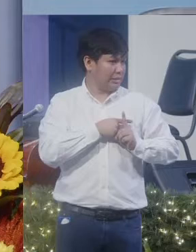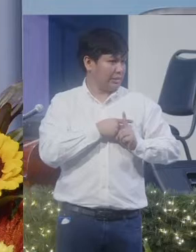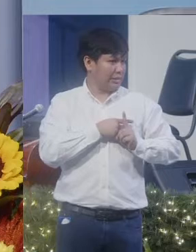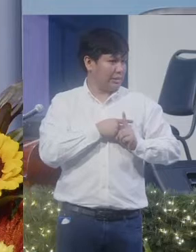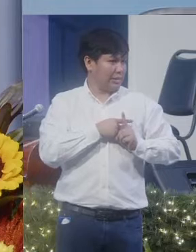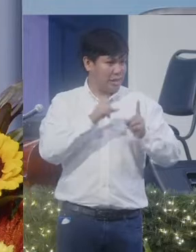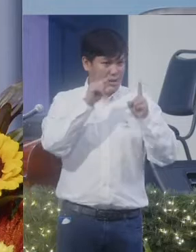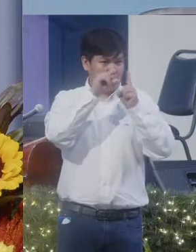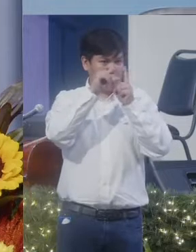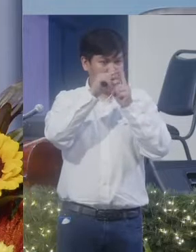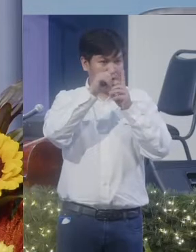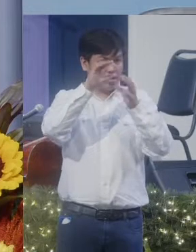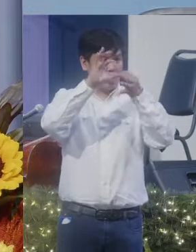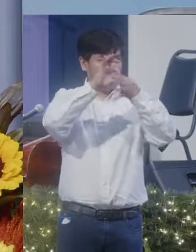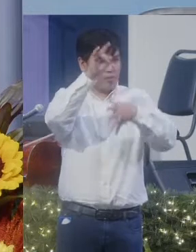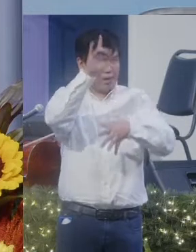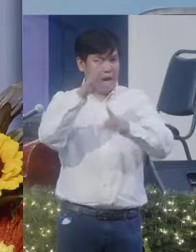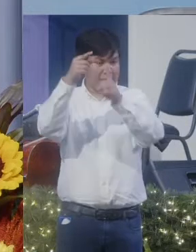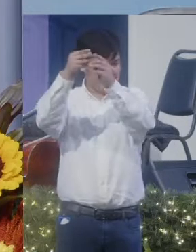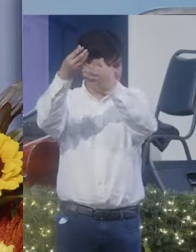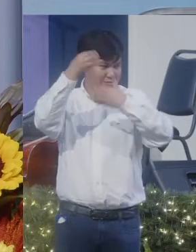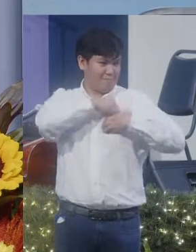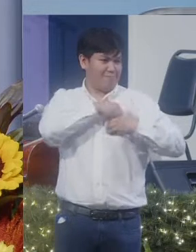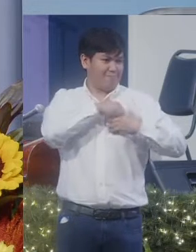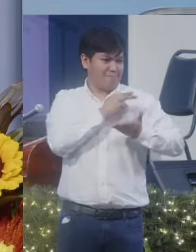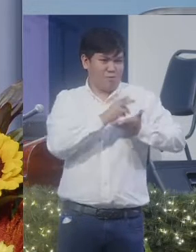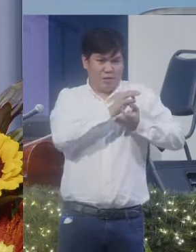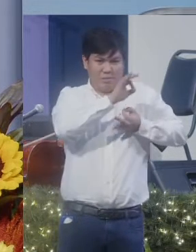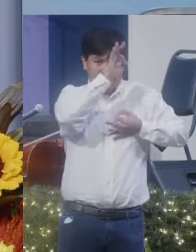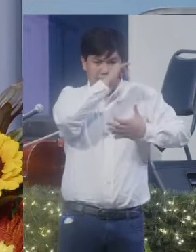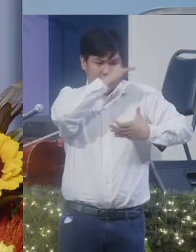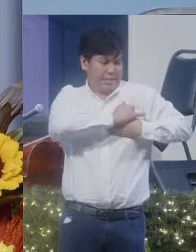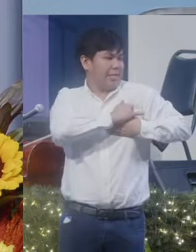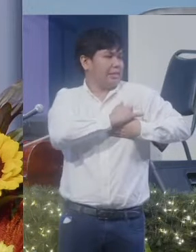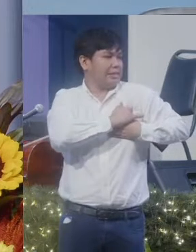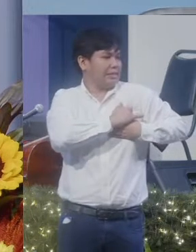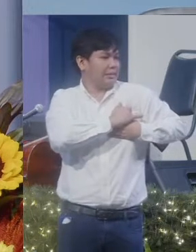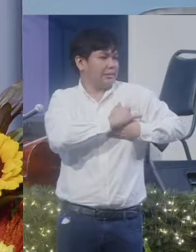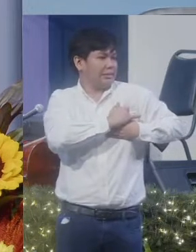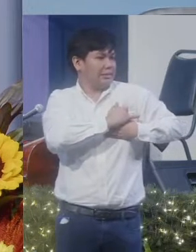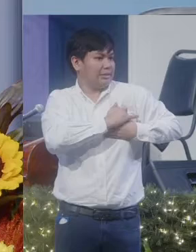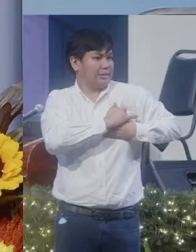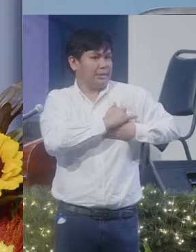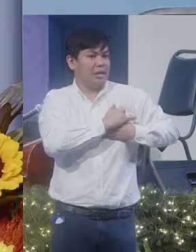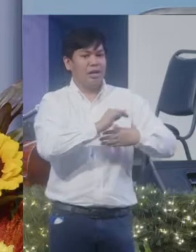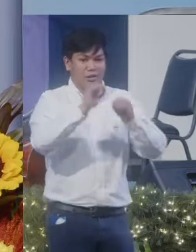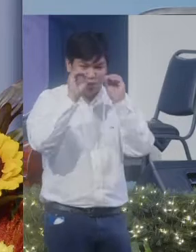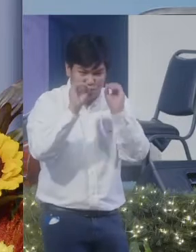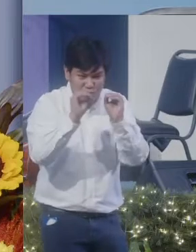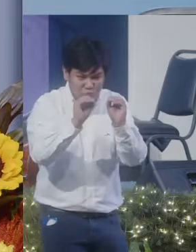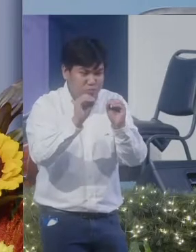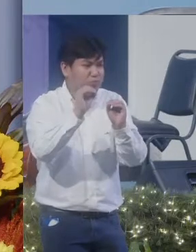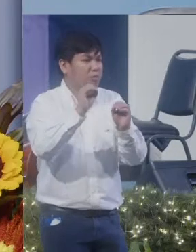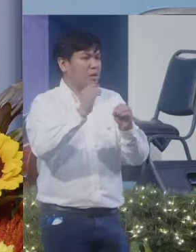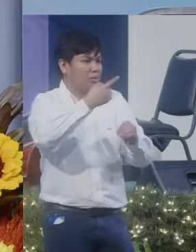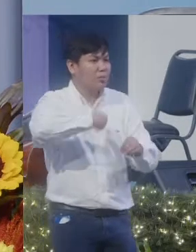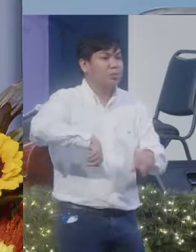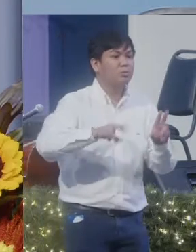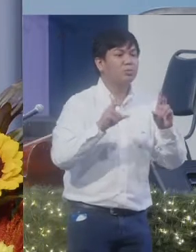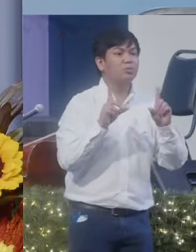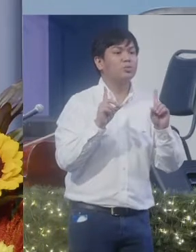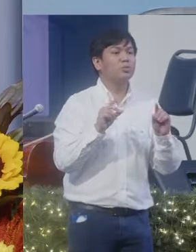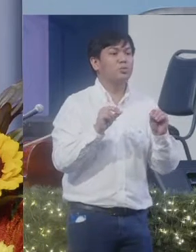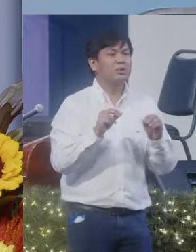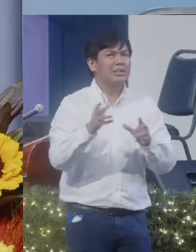muli. Binuhay ang ating mga espiritu sa pamamagitan ng pagtuturo at ang ating pakikinig